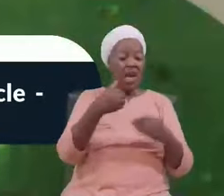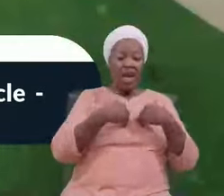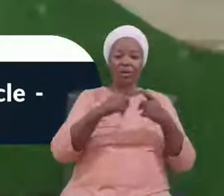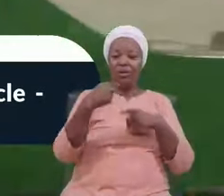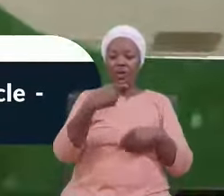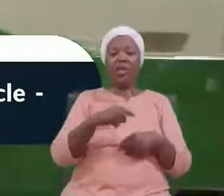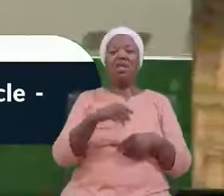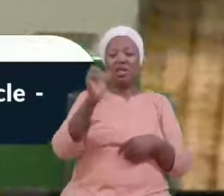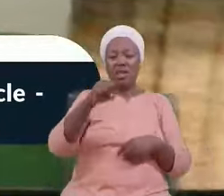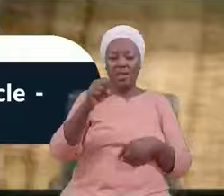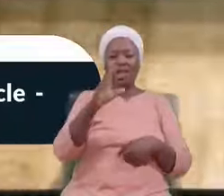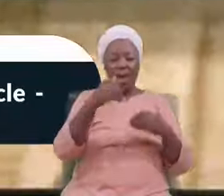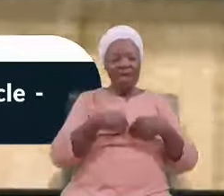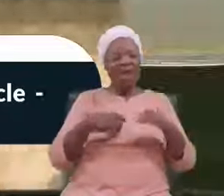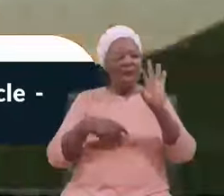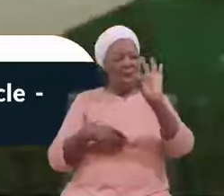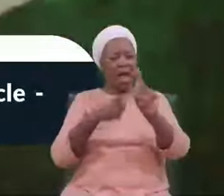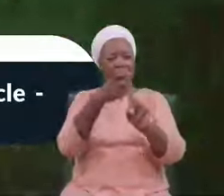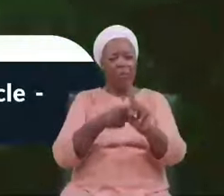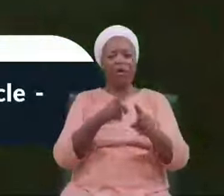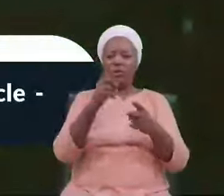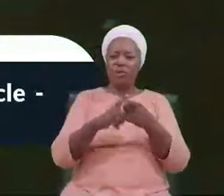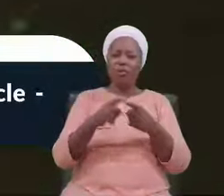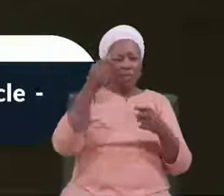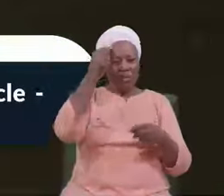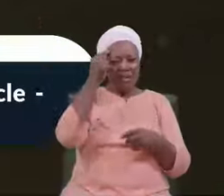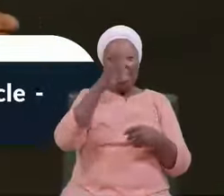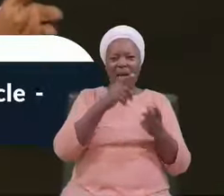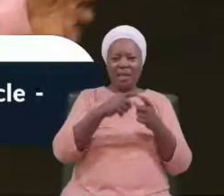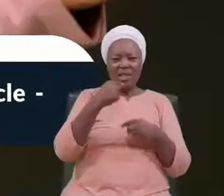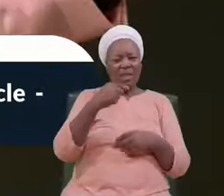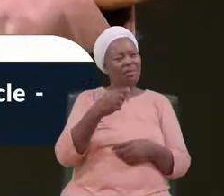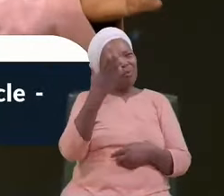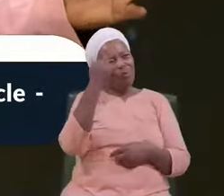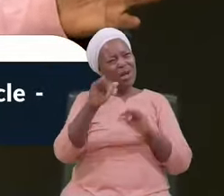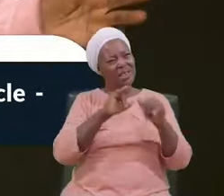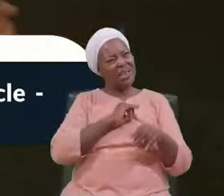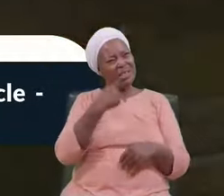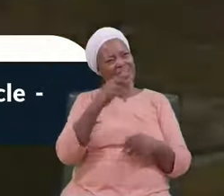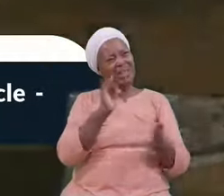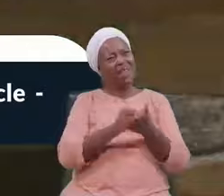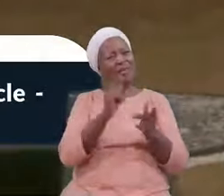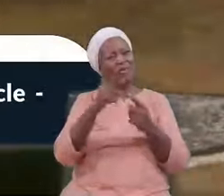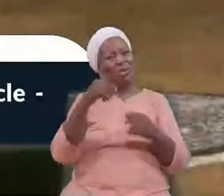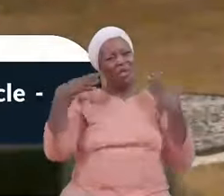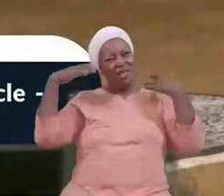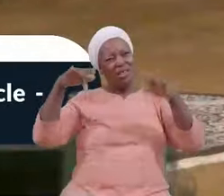non à quelque chose où il devait dire oui. Pourquoi dire non à l'ange